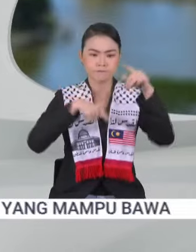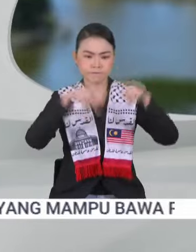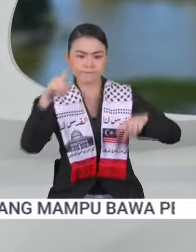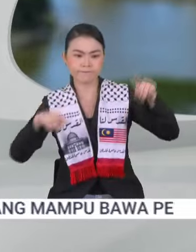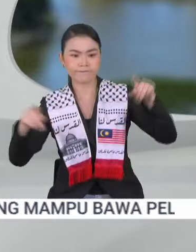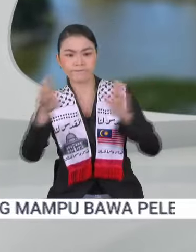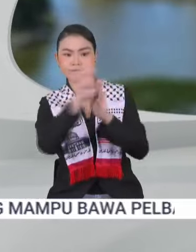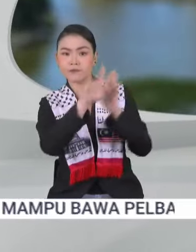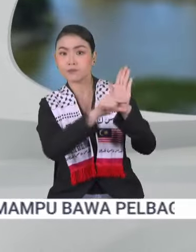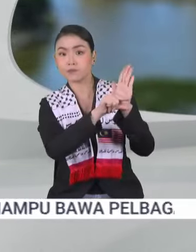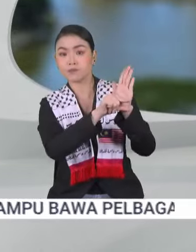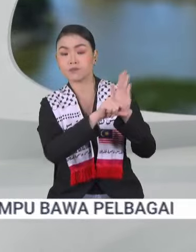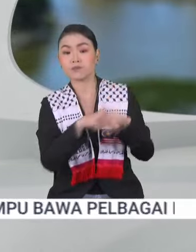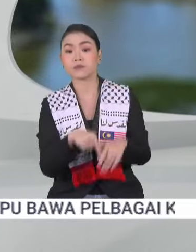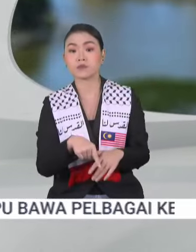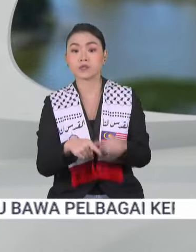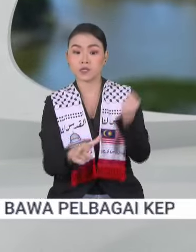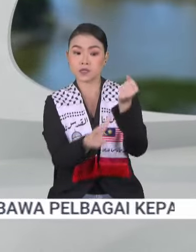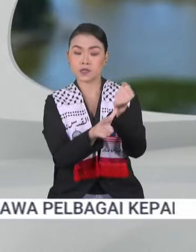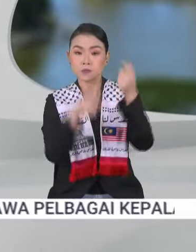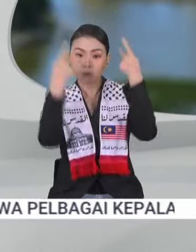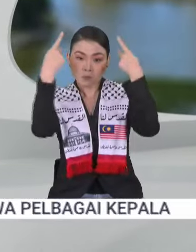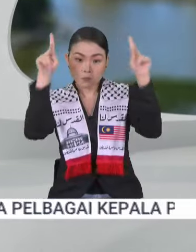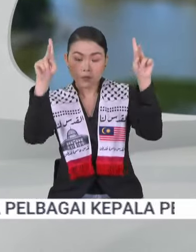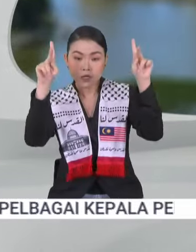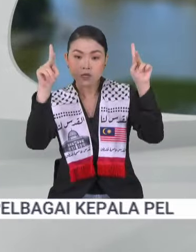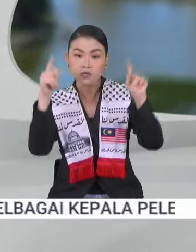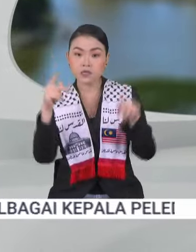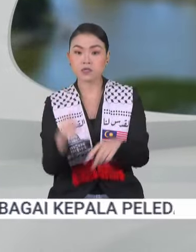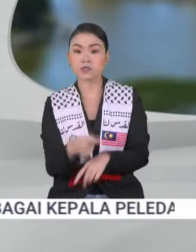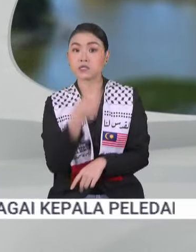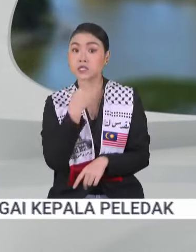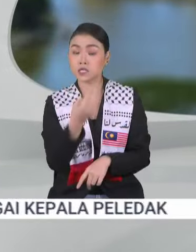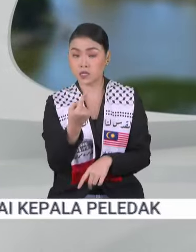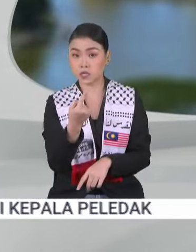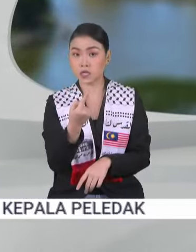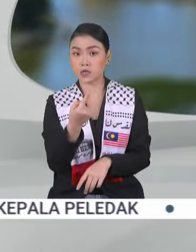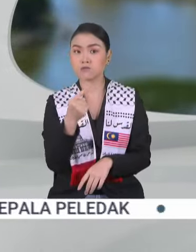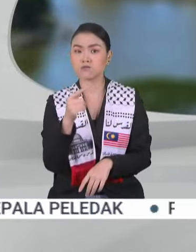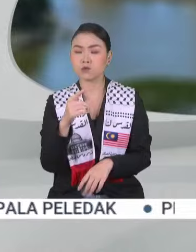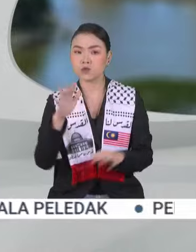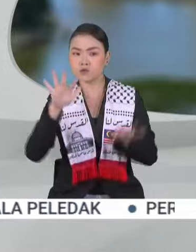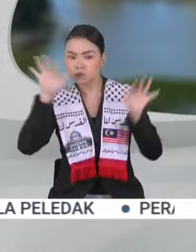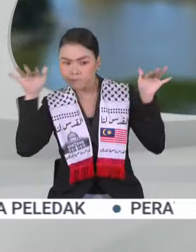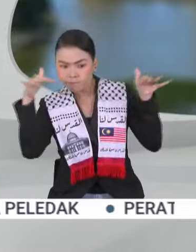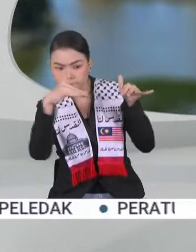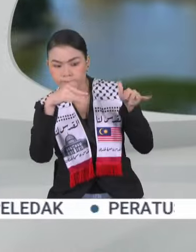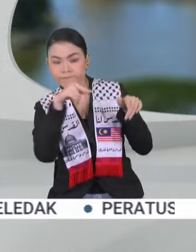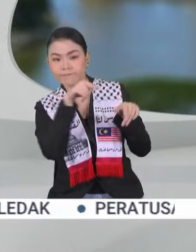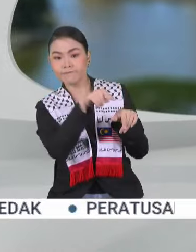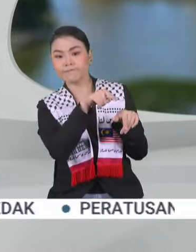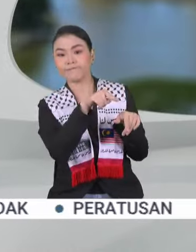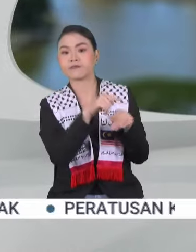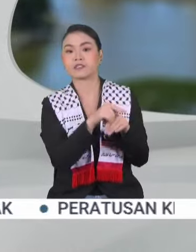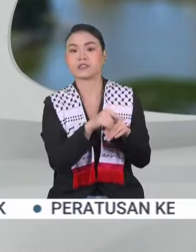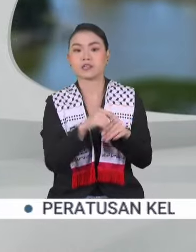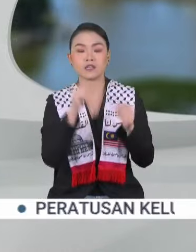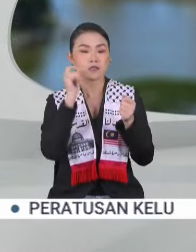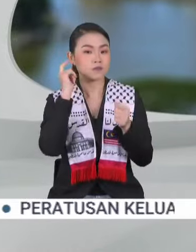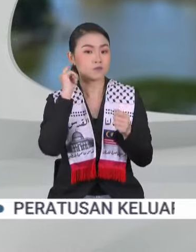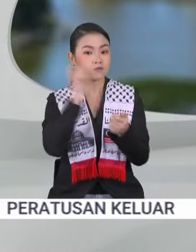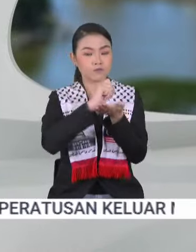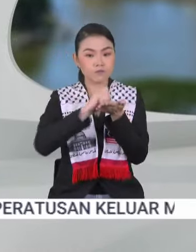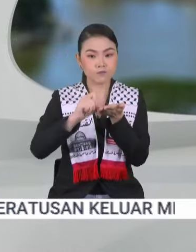belakang menurut timbalan Premier Datuk Ahmad dagil sugambas perkara itu turut mendapat perhatian setiausaha agong International